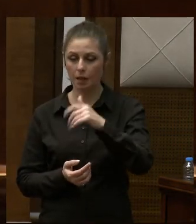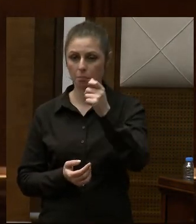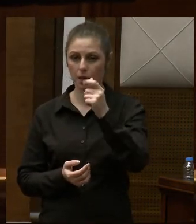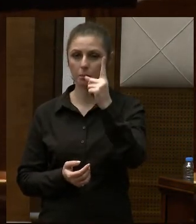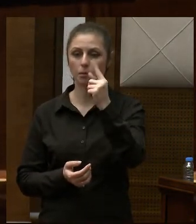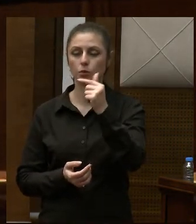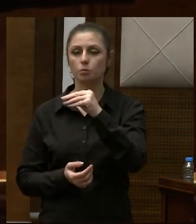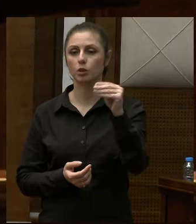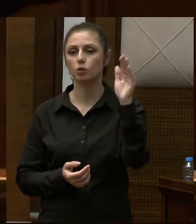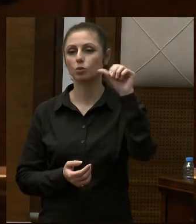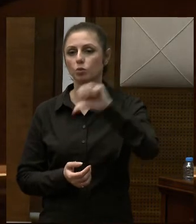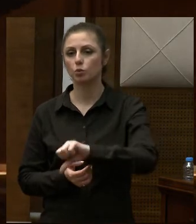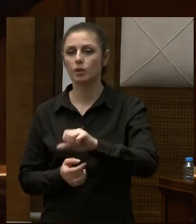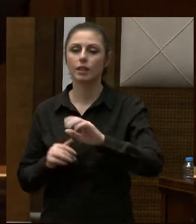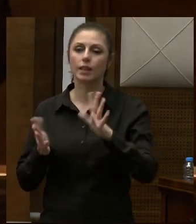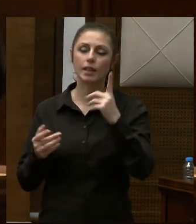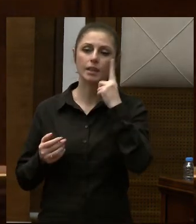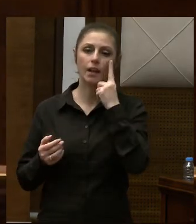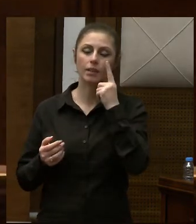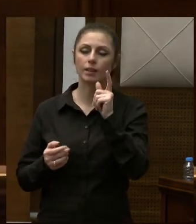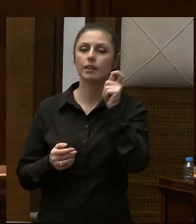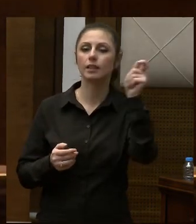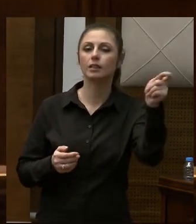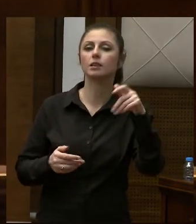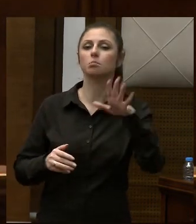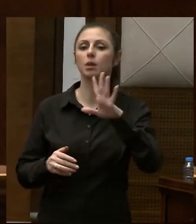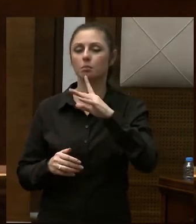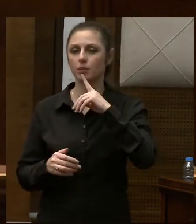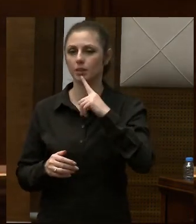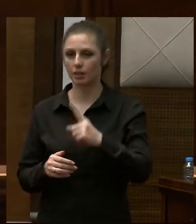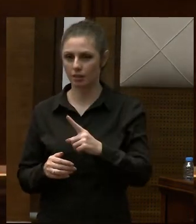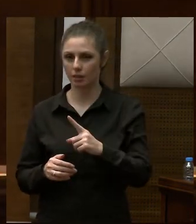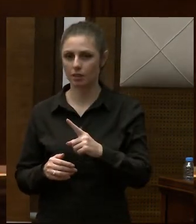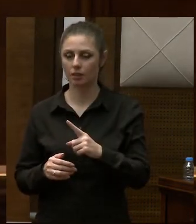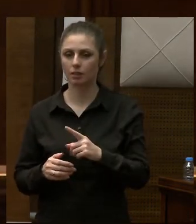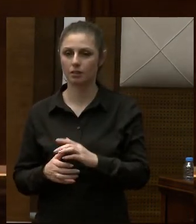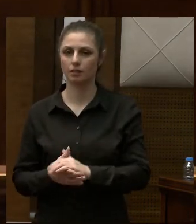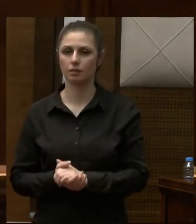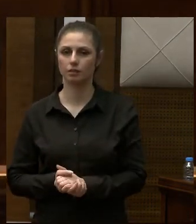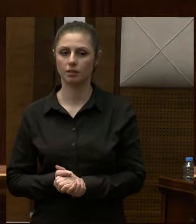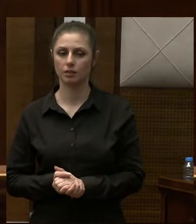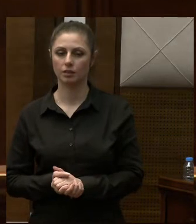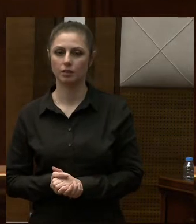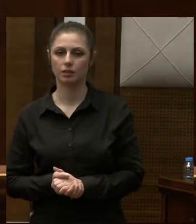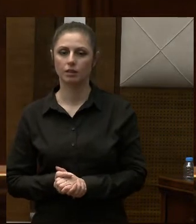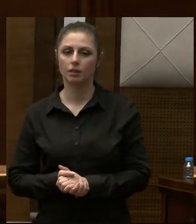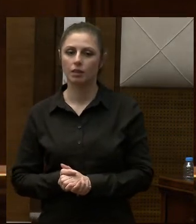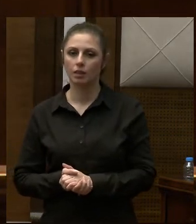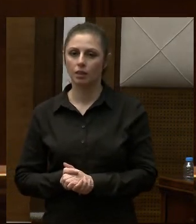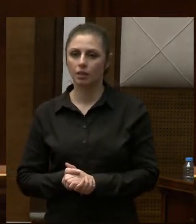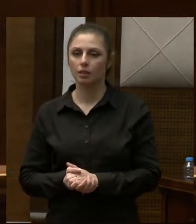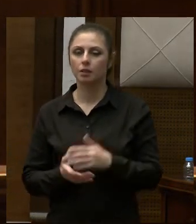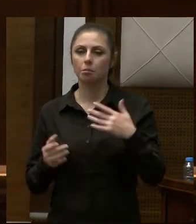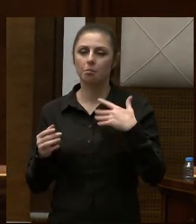düştü. Niye? Devlete yatırılan vergiler çok azaldığı için payımız,